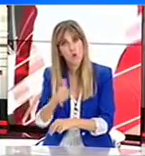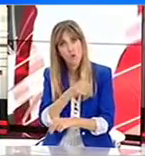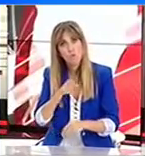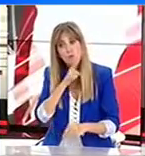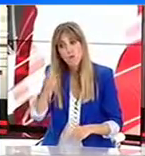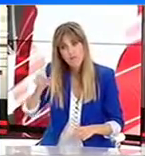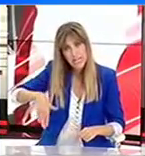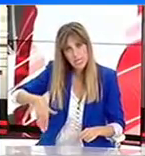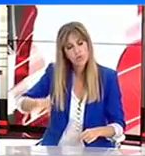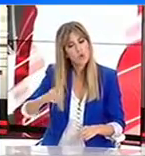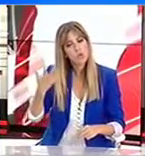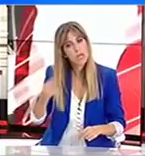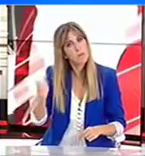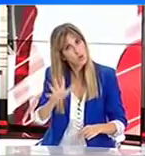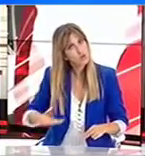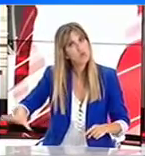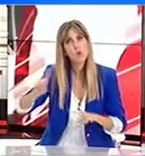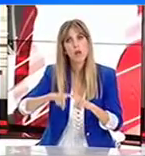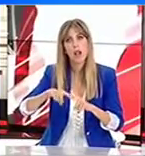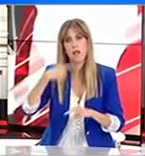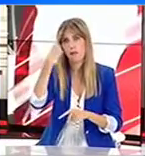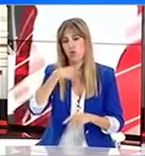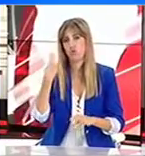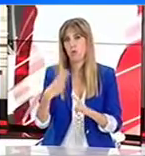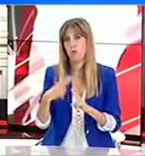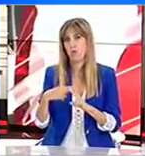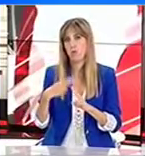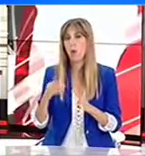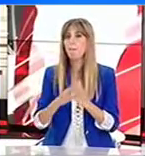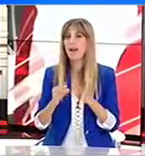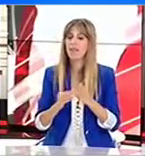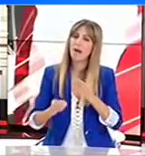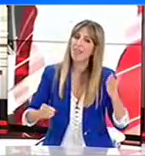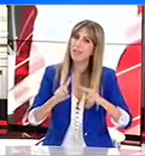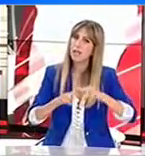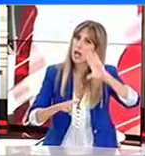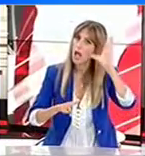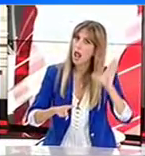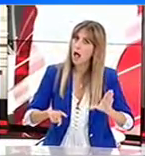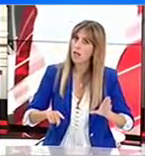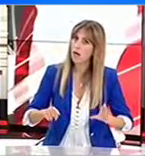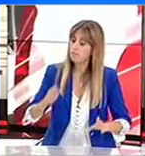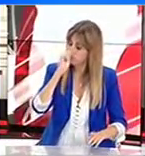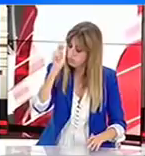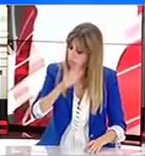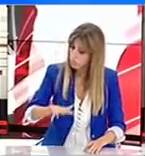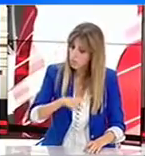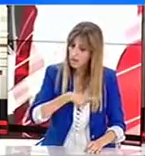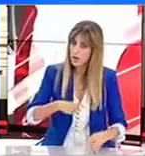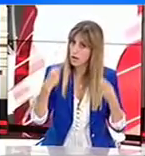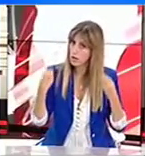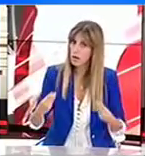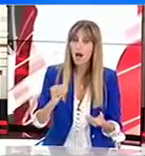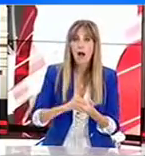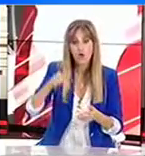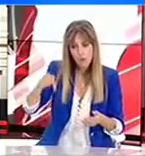ο Περιφερειάρχης επίσης στη Δυτική Ελλάδα. Είναι ένας Περιφερειάρχης που έχει ένα εξαιρετικό έργο. Ο Δήμαρχος εδώ στη Θεσσαλονίκη είναι ένας